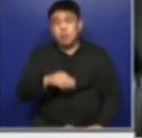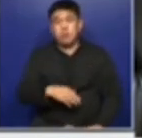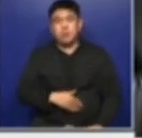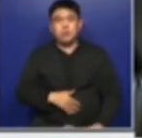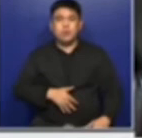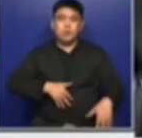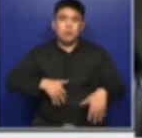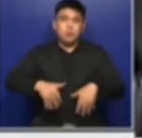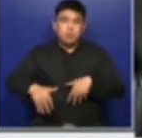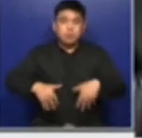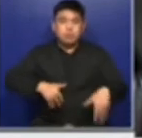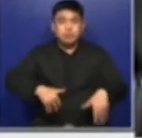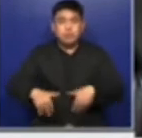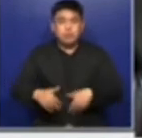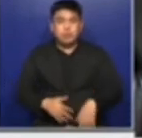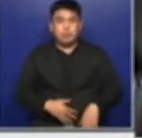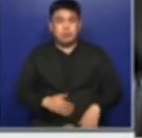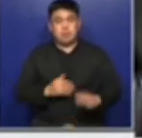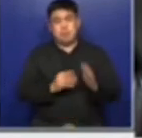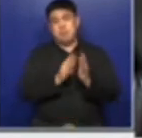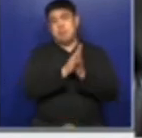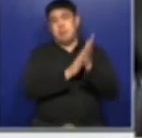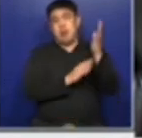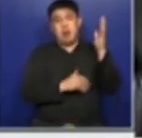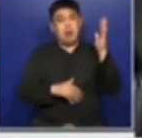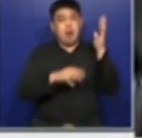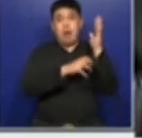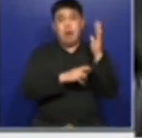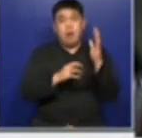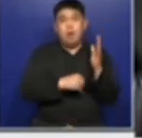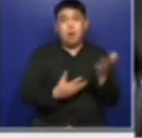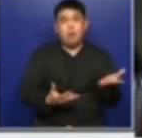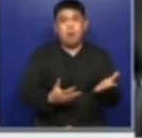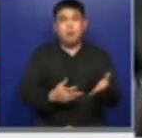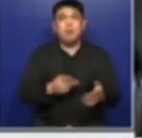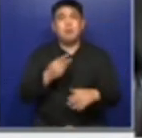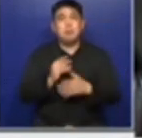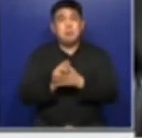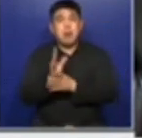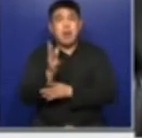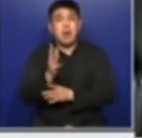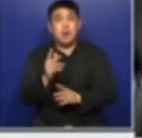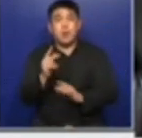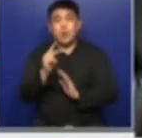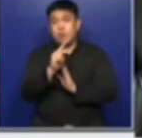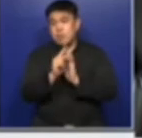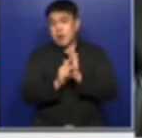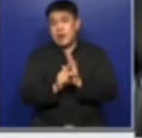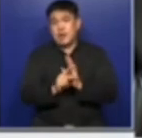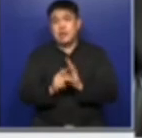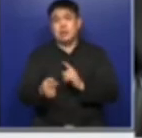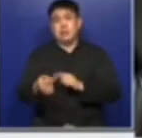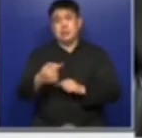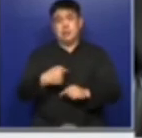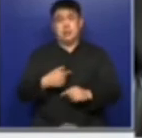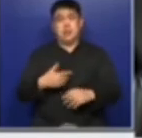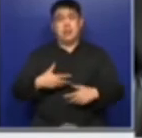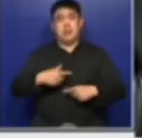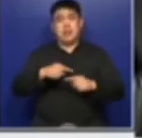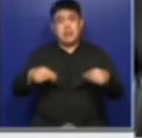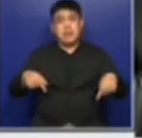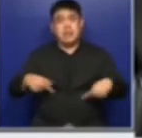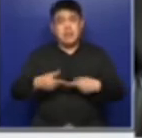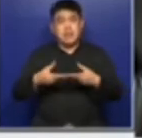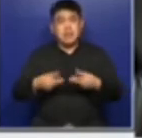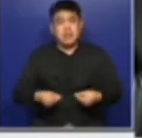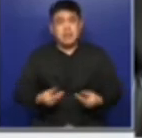ชนบุกรุกป่าเดี๋ยวนี้ป่าออกกฎหมายบุกรุกที่ทำกินของประชา